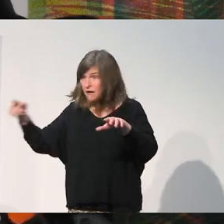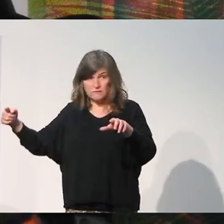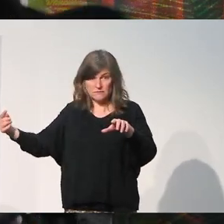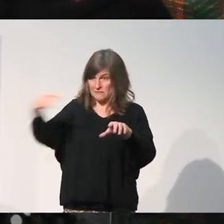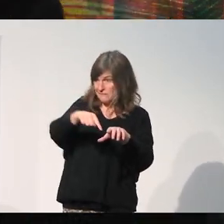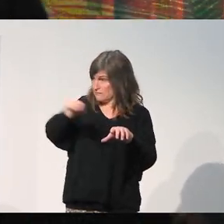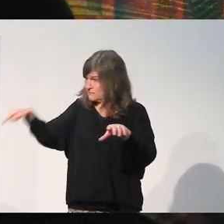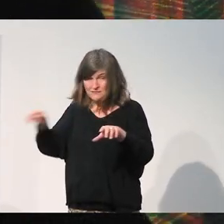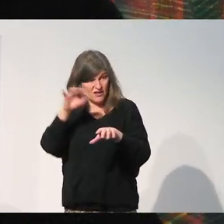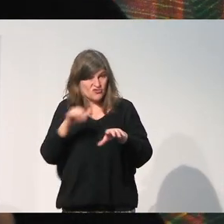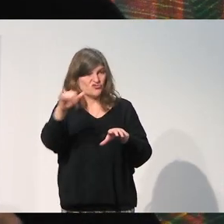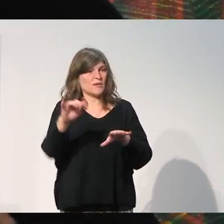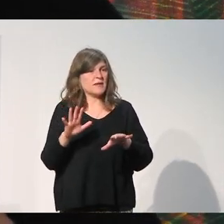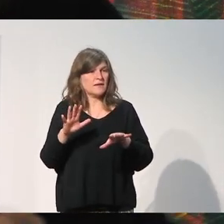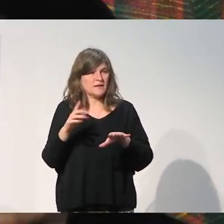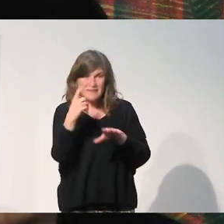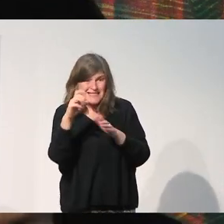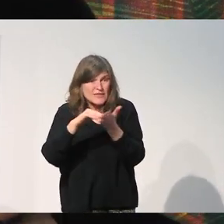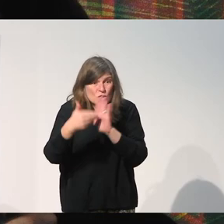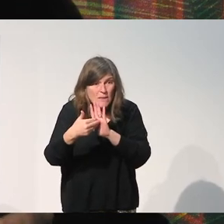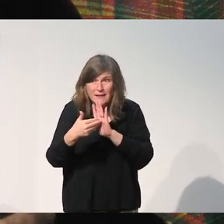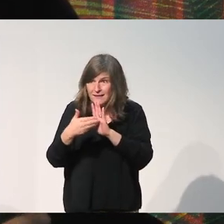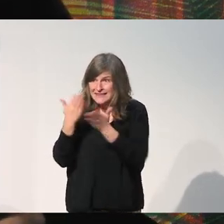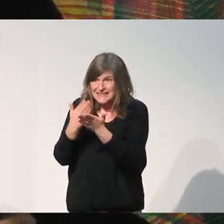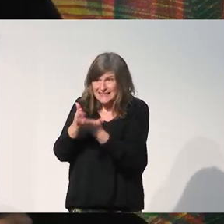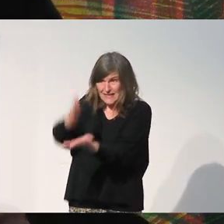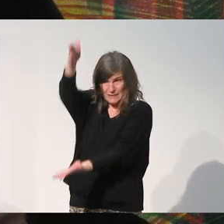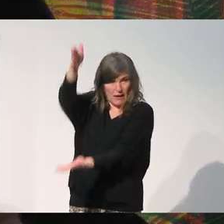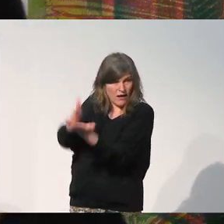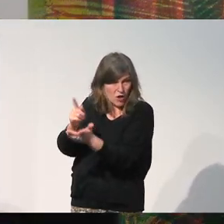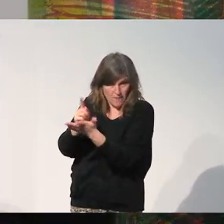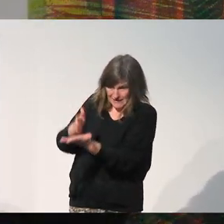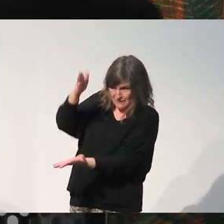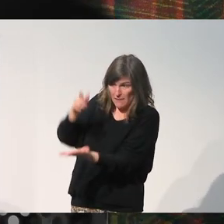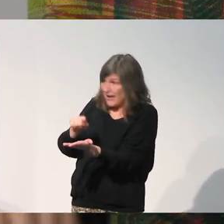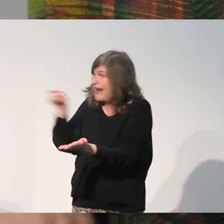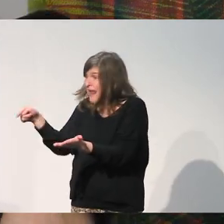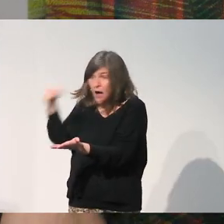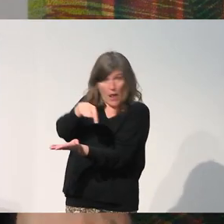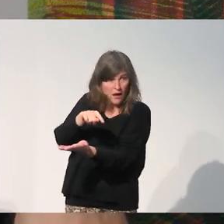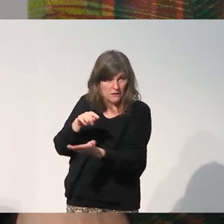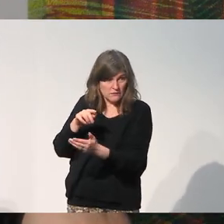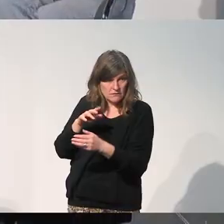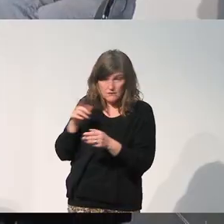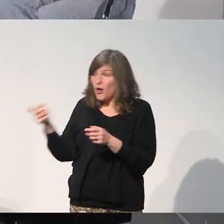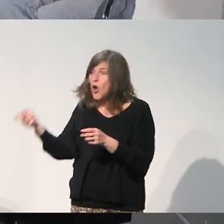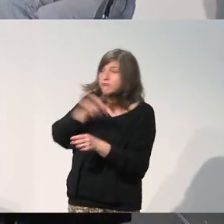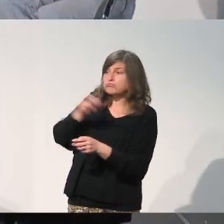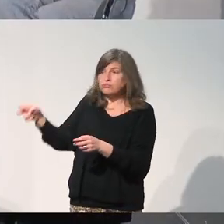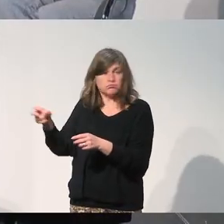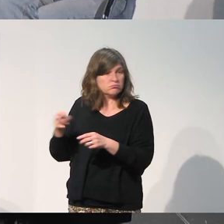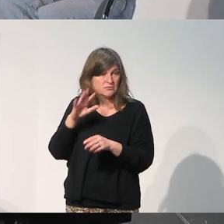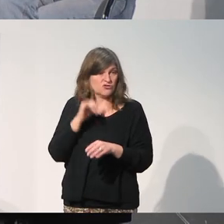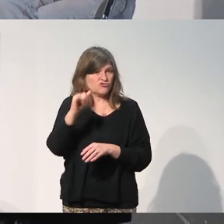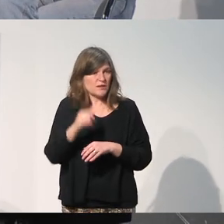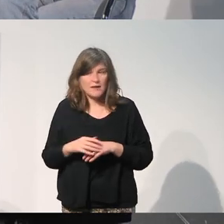200 mètres, hein, vraiment, c'est de là au mur, hein, vraiment, c'est ça qui sépare en gros les deux Beyrouths. Oliver, je vous vois faire oui-oui avec la